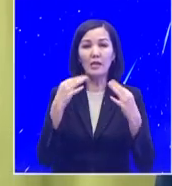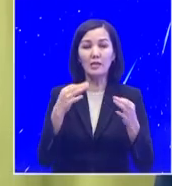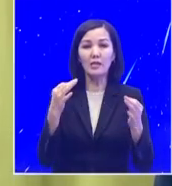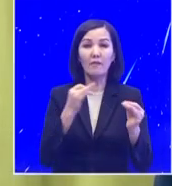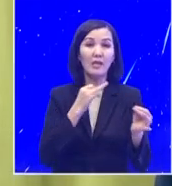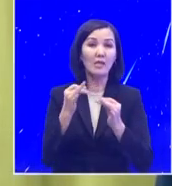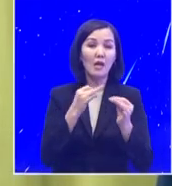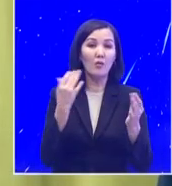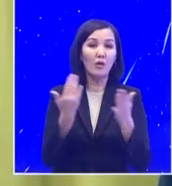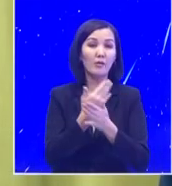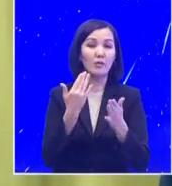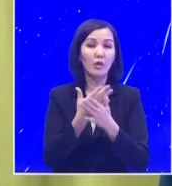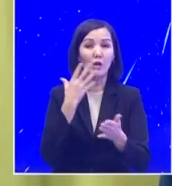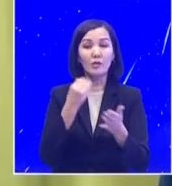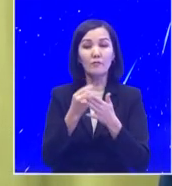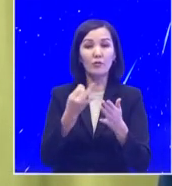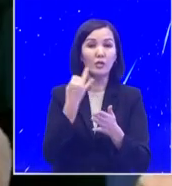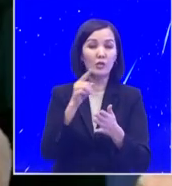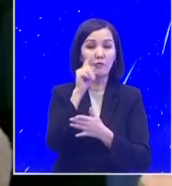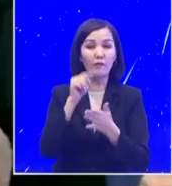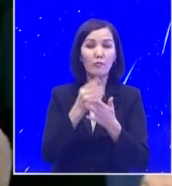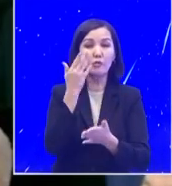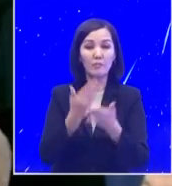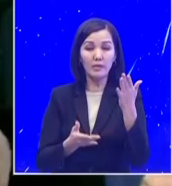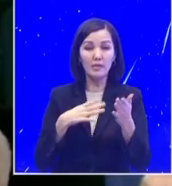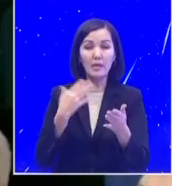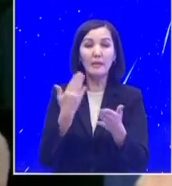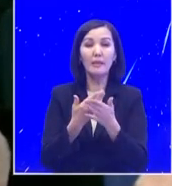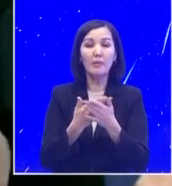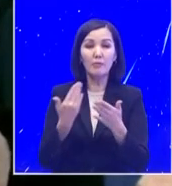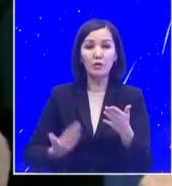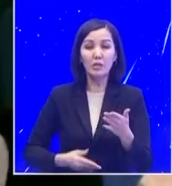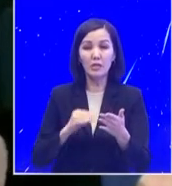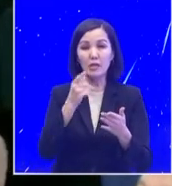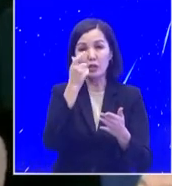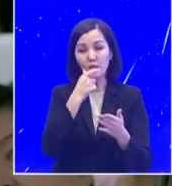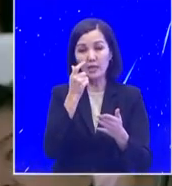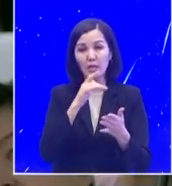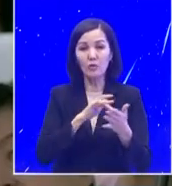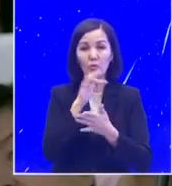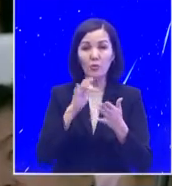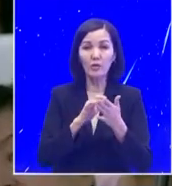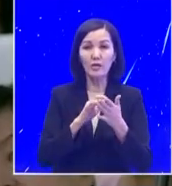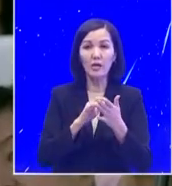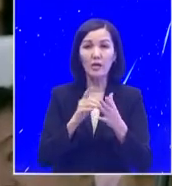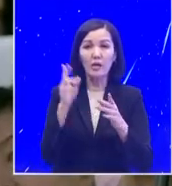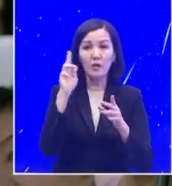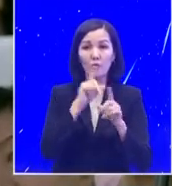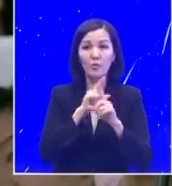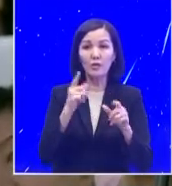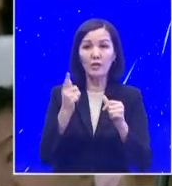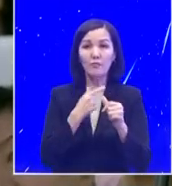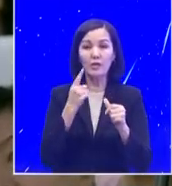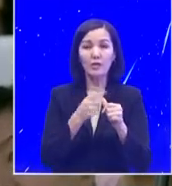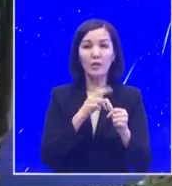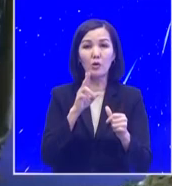диалога. Каждый мог задать свой интересующий вопрос. Так, например, жители города Жаркент обеспокоены состоянием школы имени